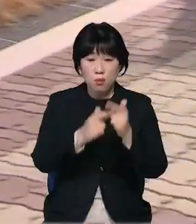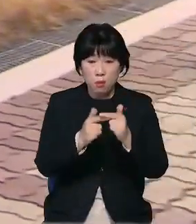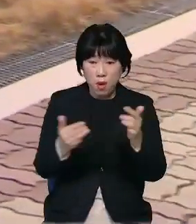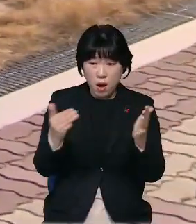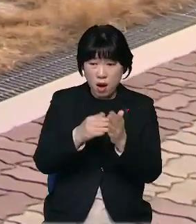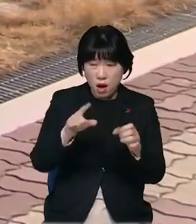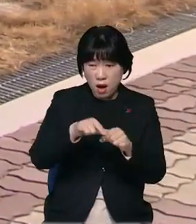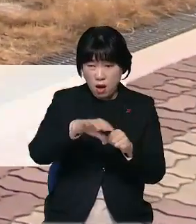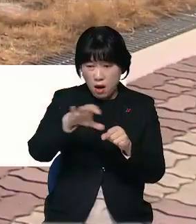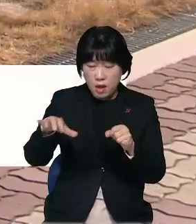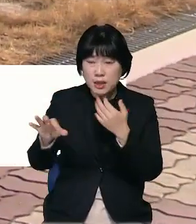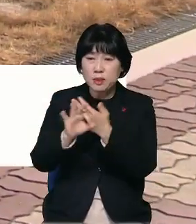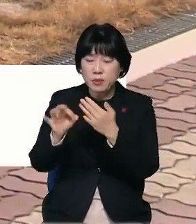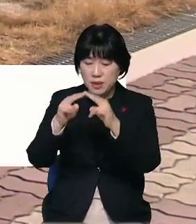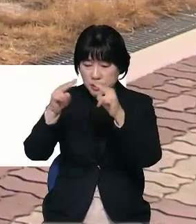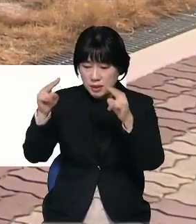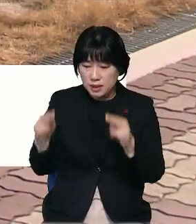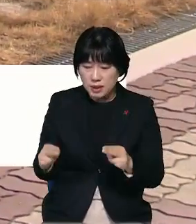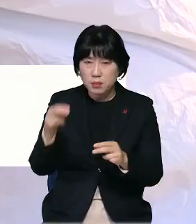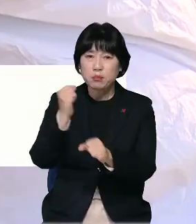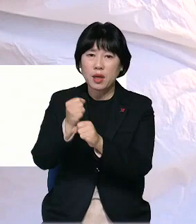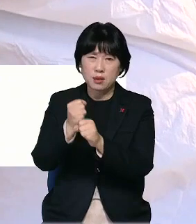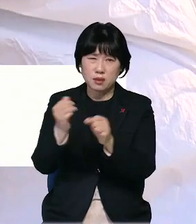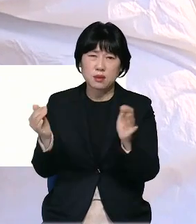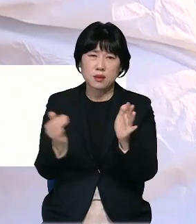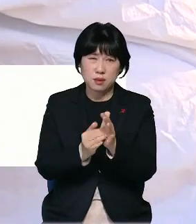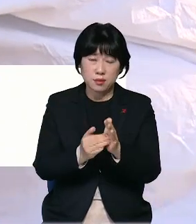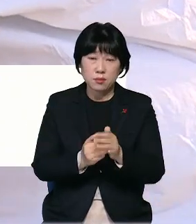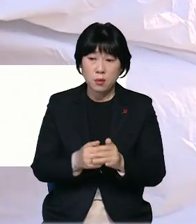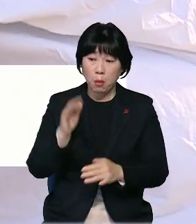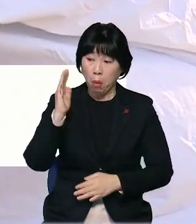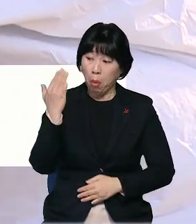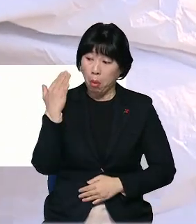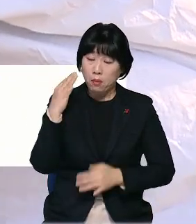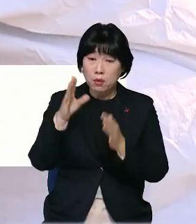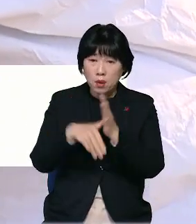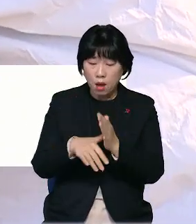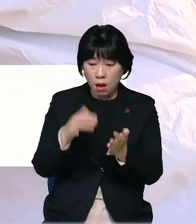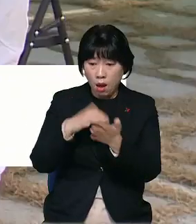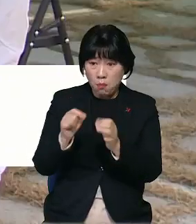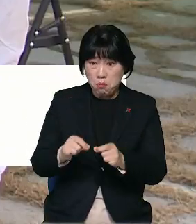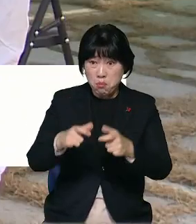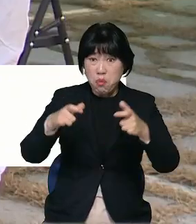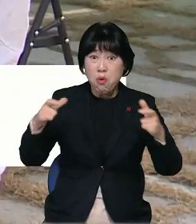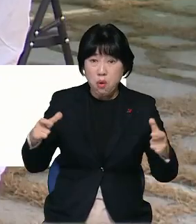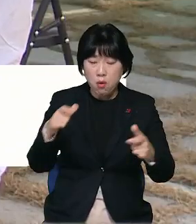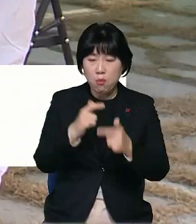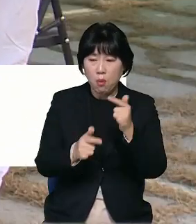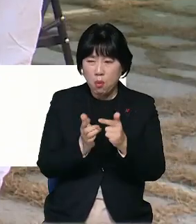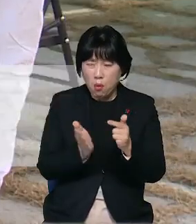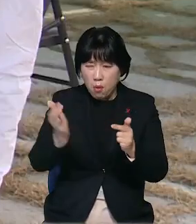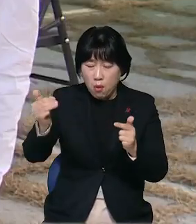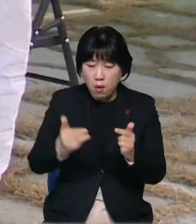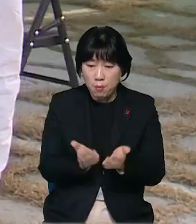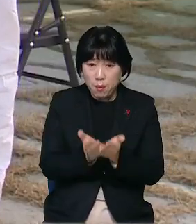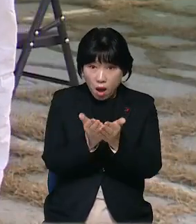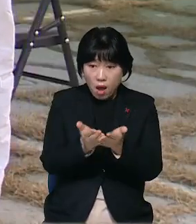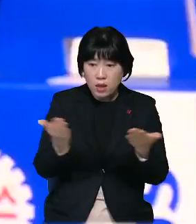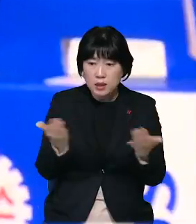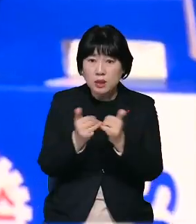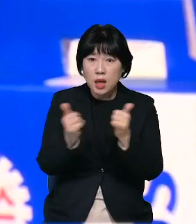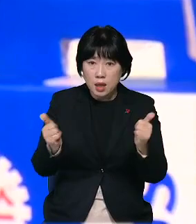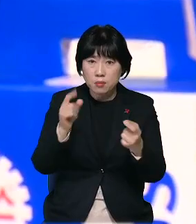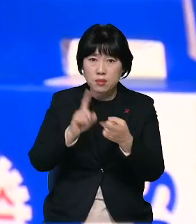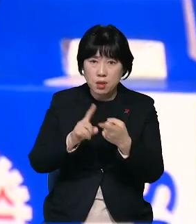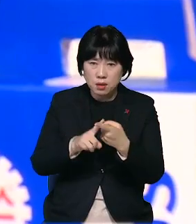목포항 인근에 임시 선별 진료소가 설치됐습니다. 최근 확진자 급증에 따라 목포를 오가는 선박 종사자를